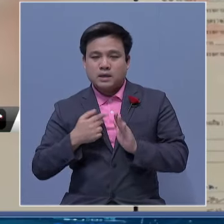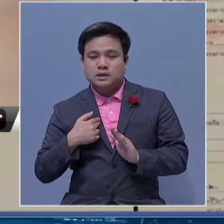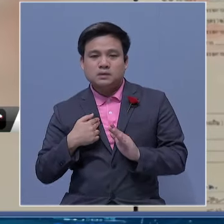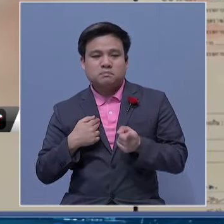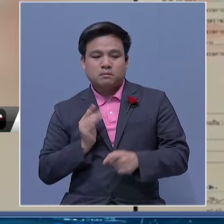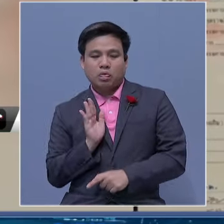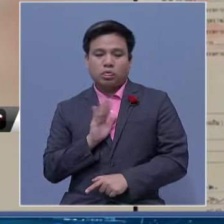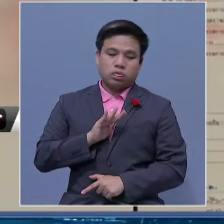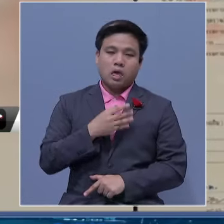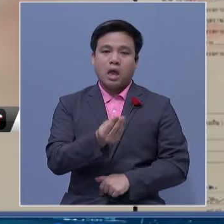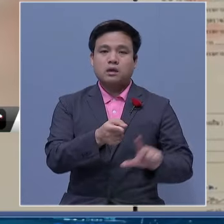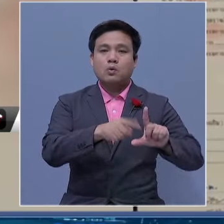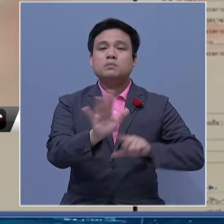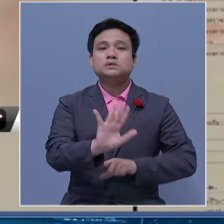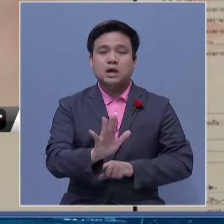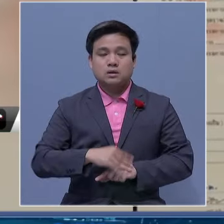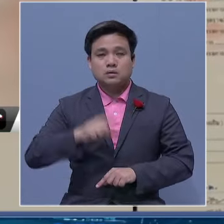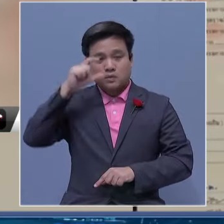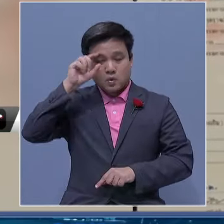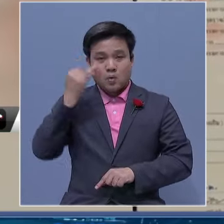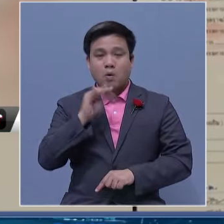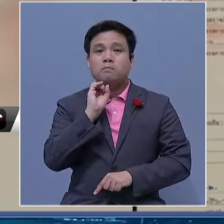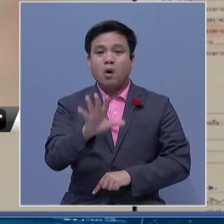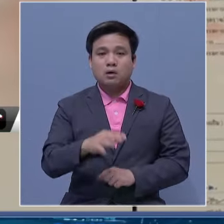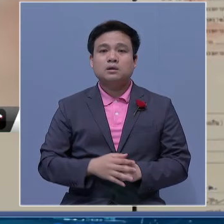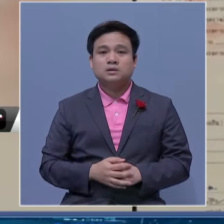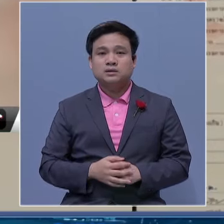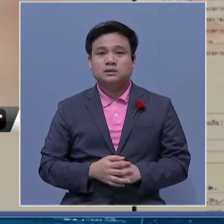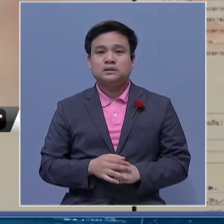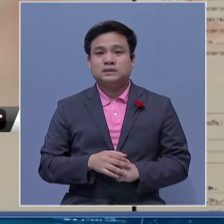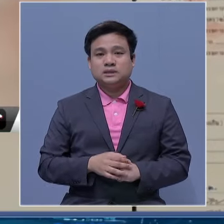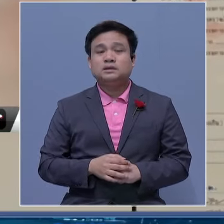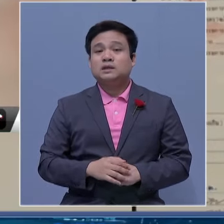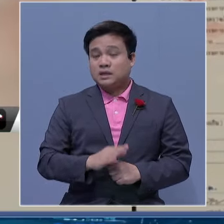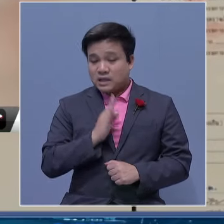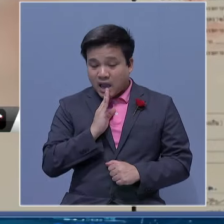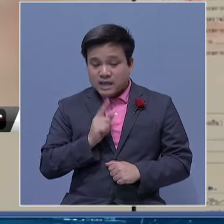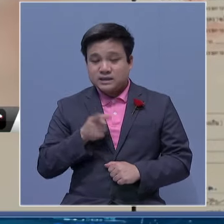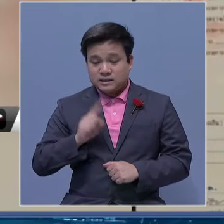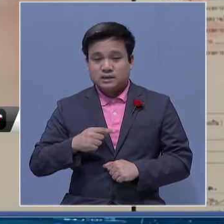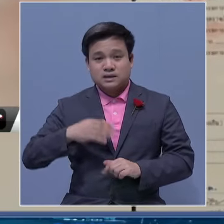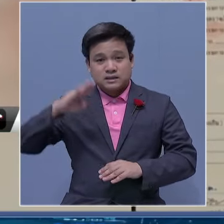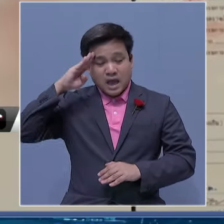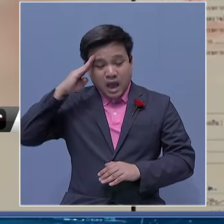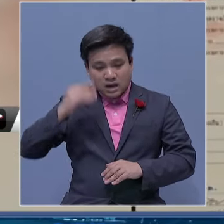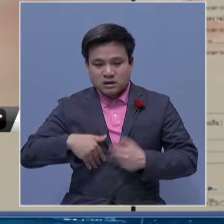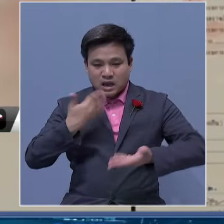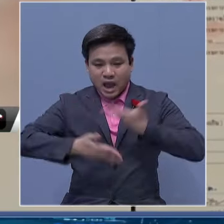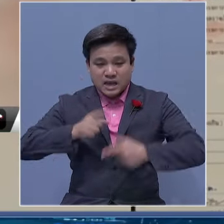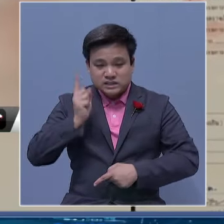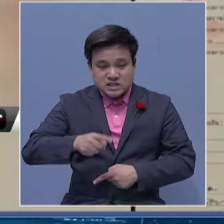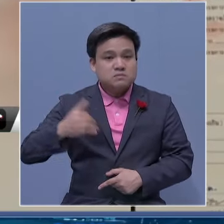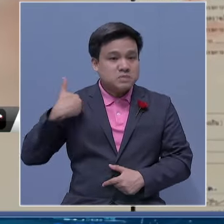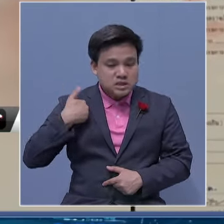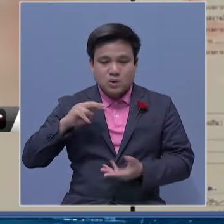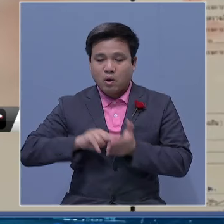เรื่องใบ2รที่มันเป็นประเด็นน่ะคุณวิรบอกว่ามันก็เพื่อผลประโยชน์ของประเทศชาติอมันมีการซื้อจริงถูกไงเออก็เพราะ